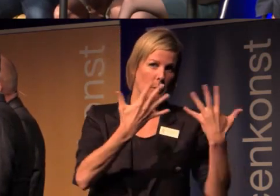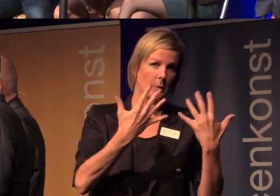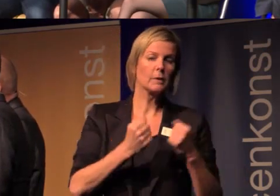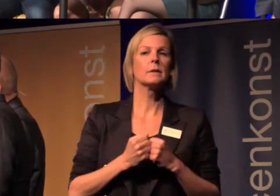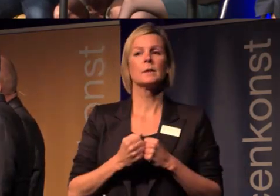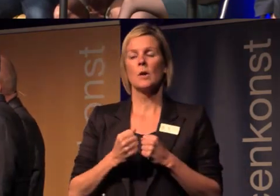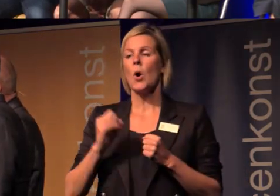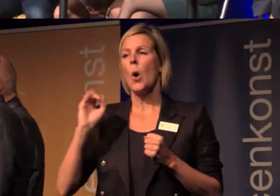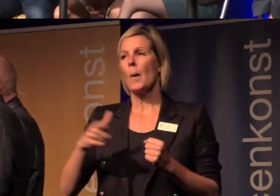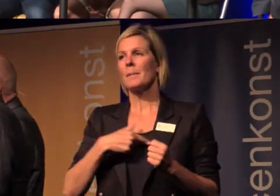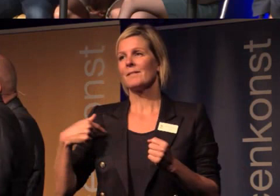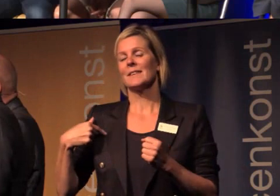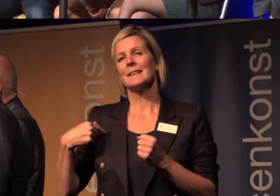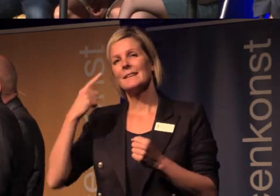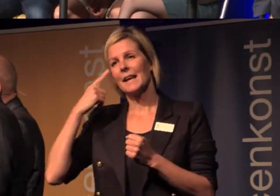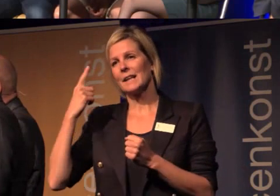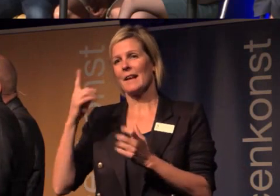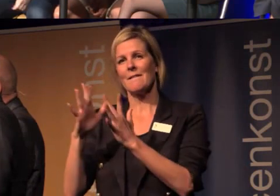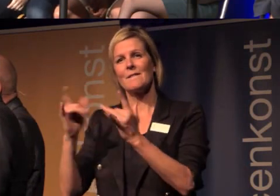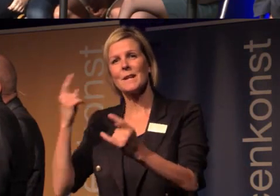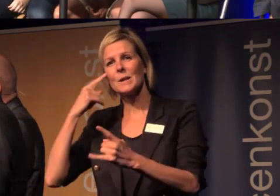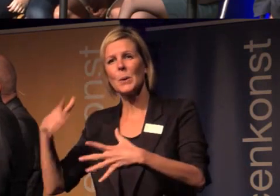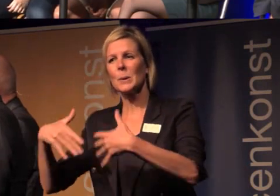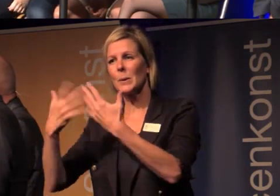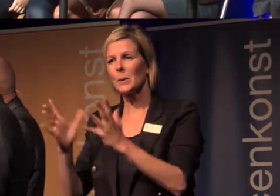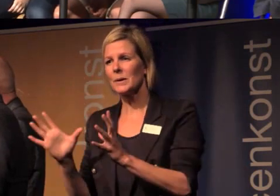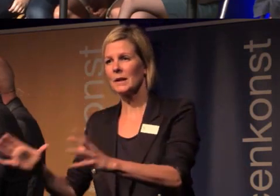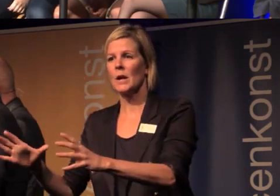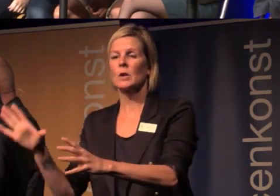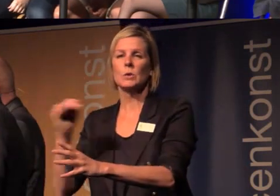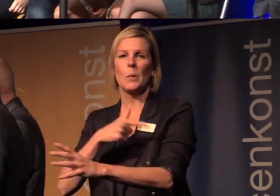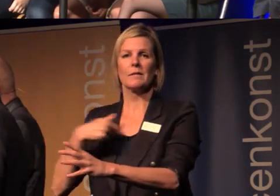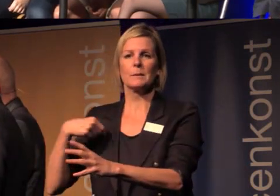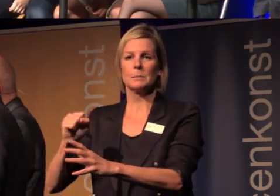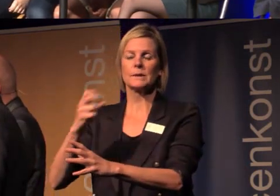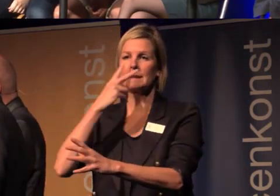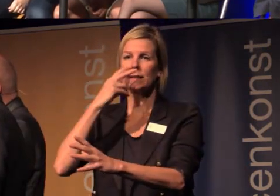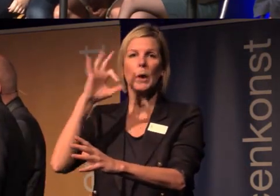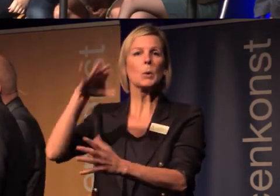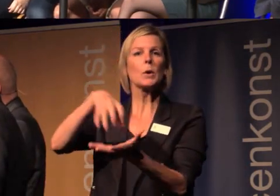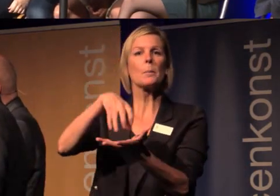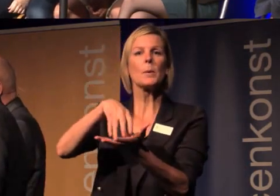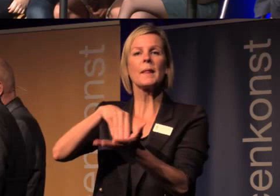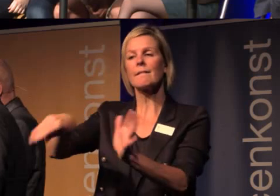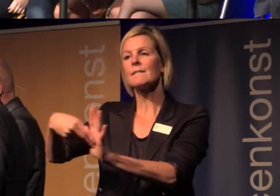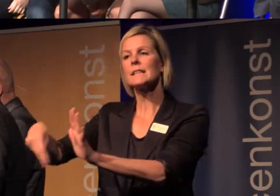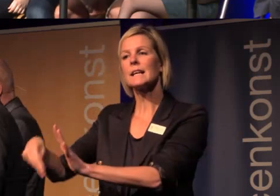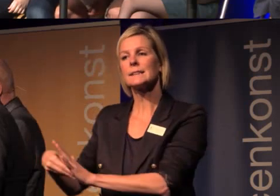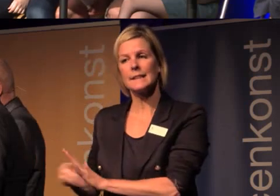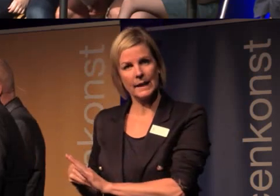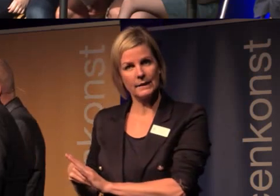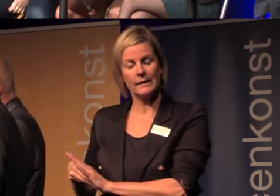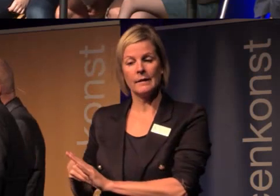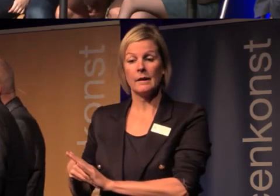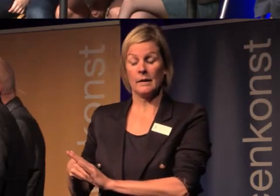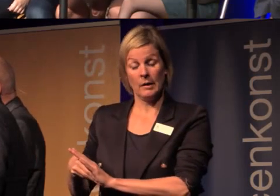den fria kulturen, och kanske också i en bredare bemärkelse kring den kultur som finansieras av kommunerna, så är det ju en väldigt viktig